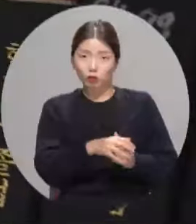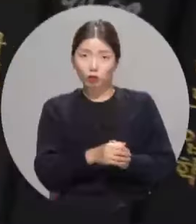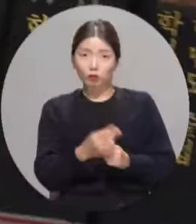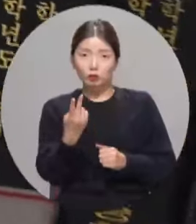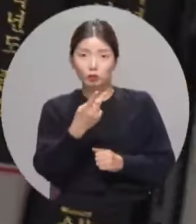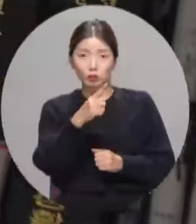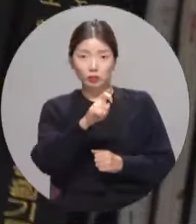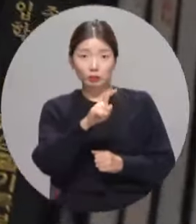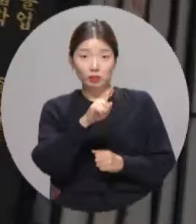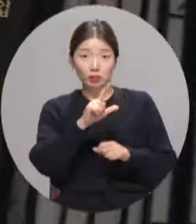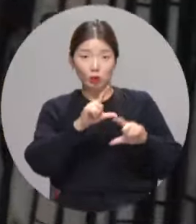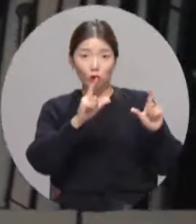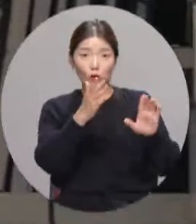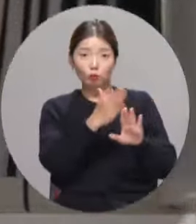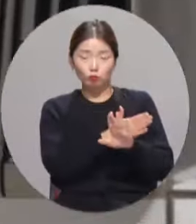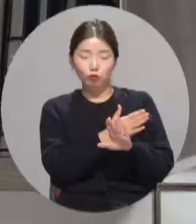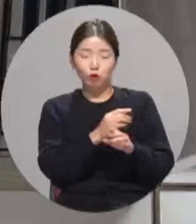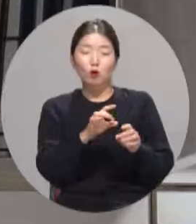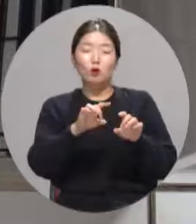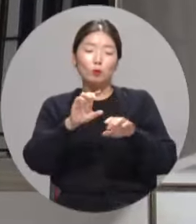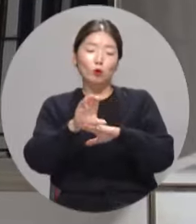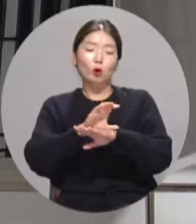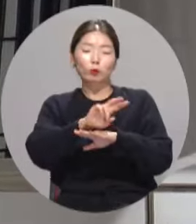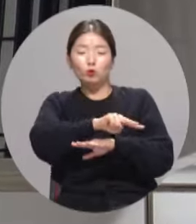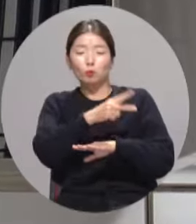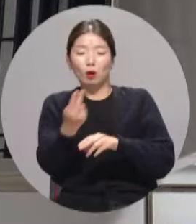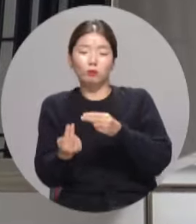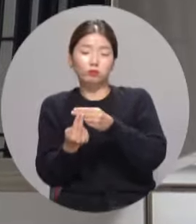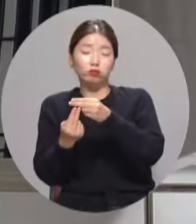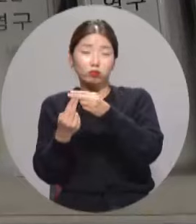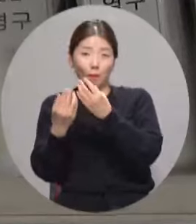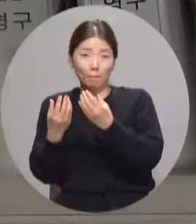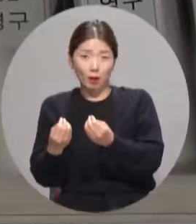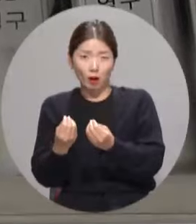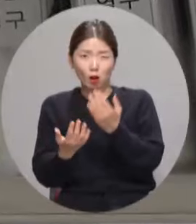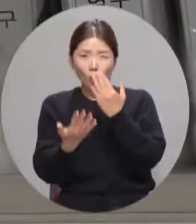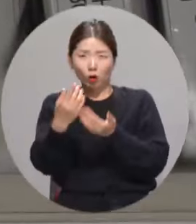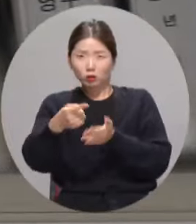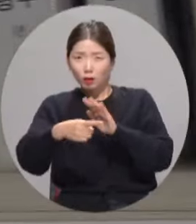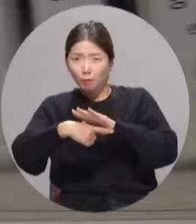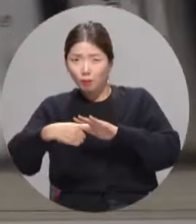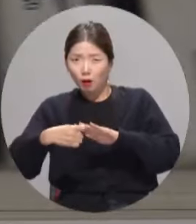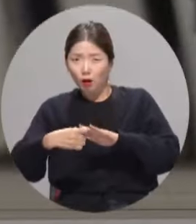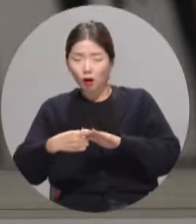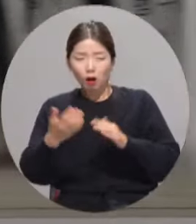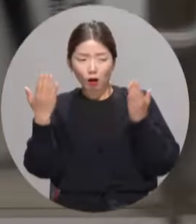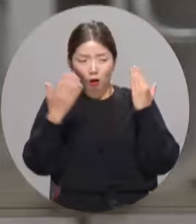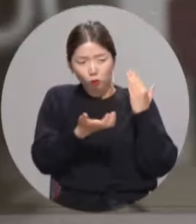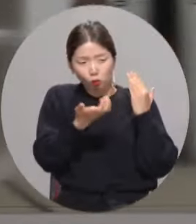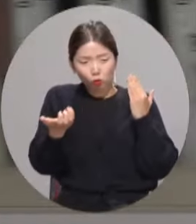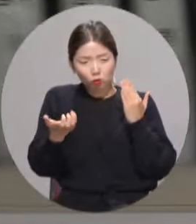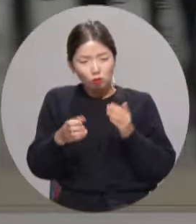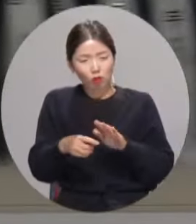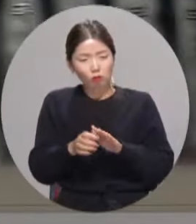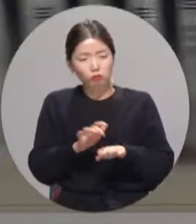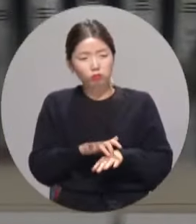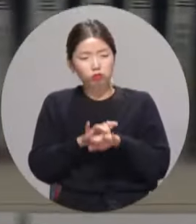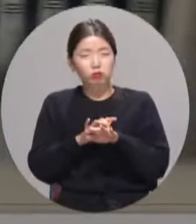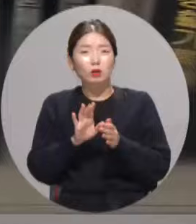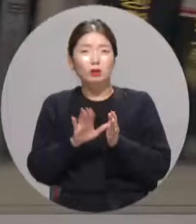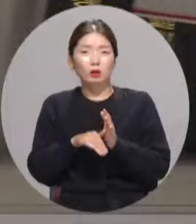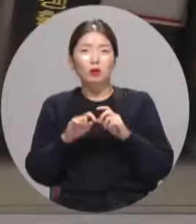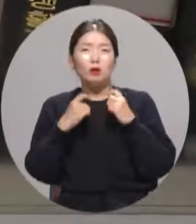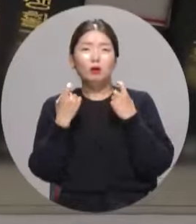지난 2011년 모두 전산화를 거치긴 했지만 화재나 도난, 학교 이전 등을 이유로 분실된 사례는